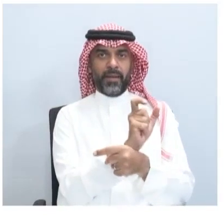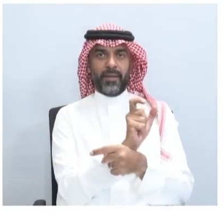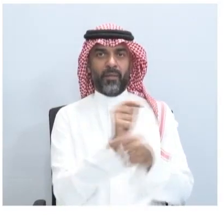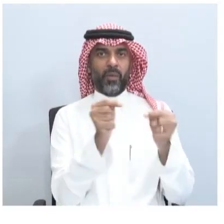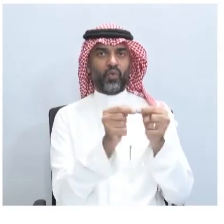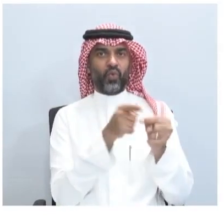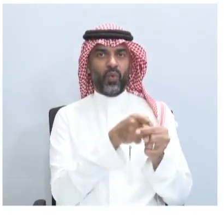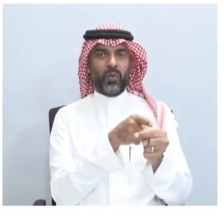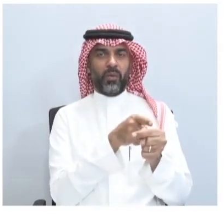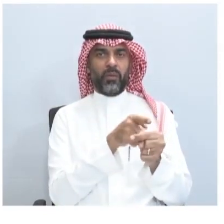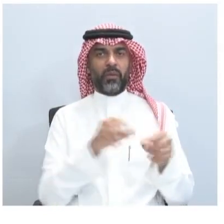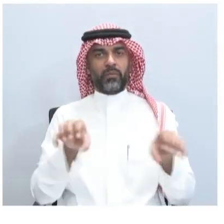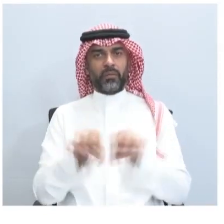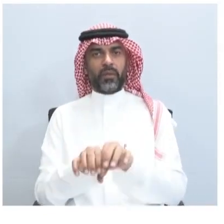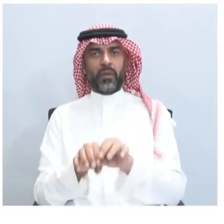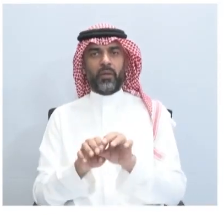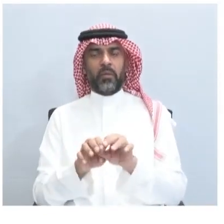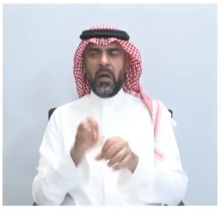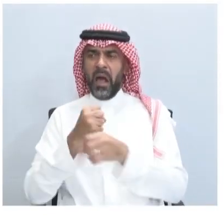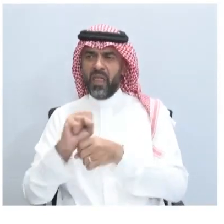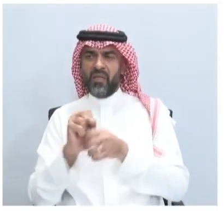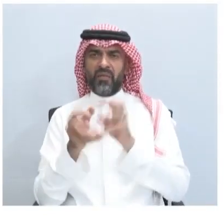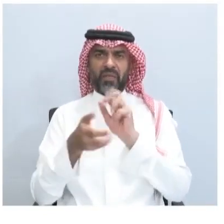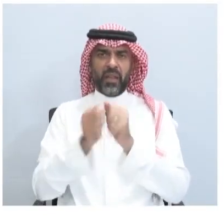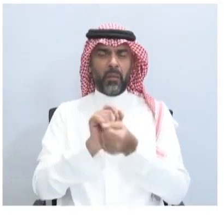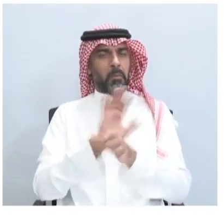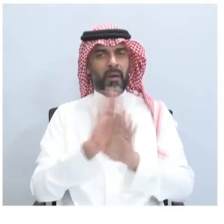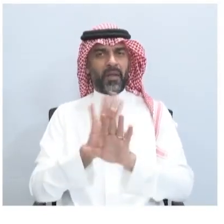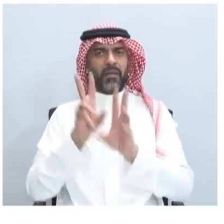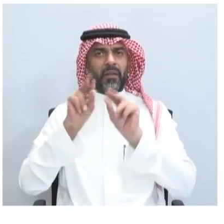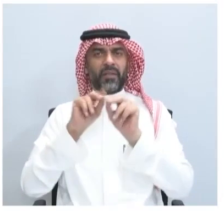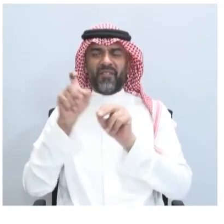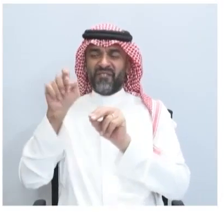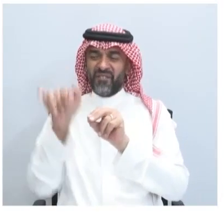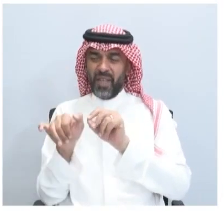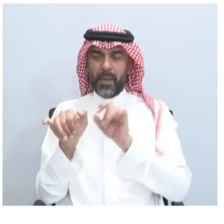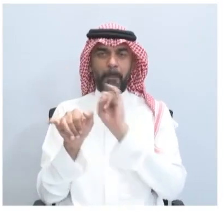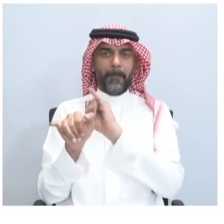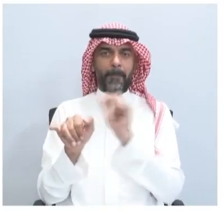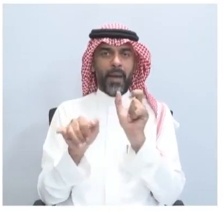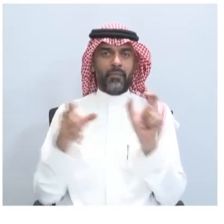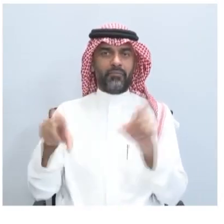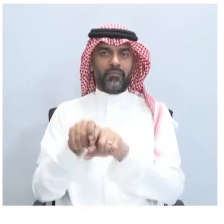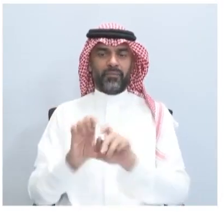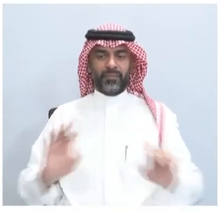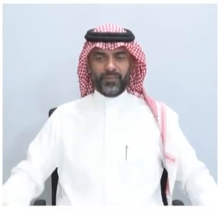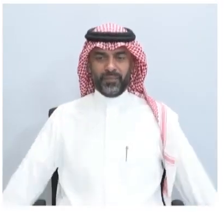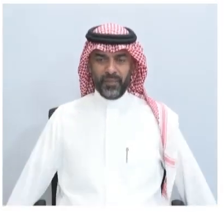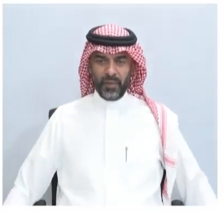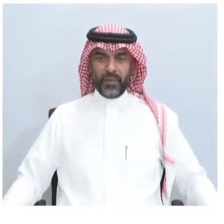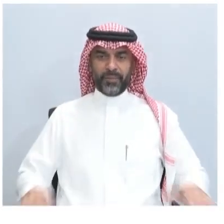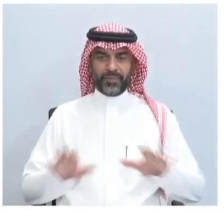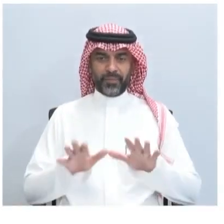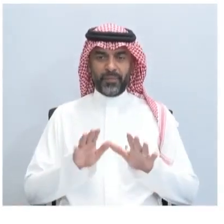فيما ولم نحذف شيئا ايضا قولك